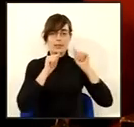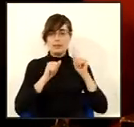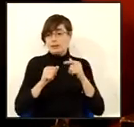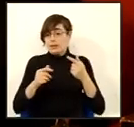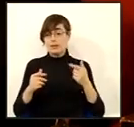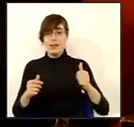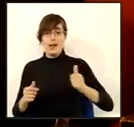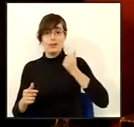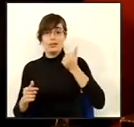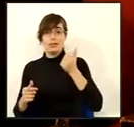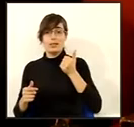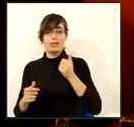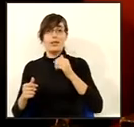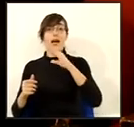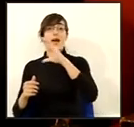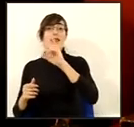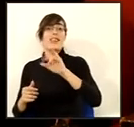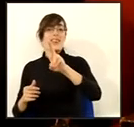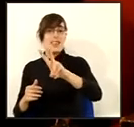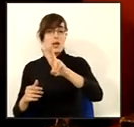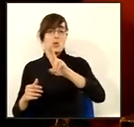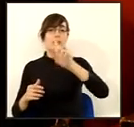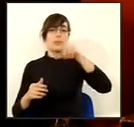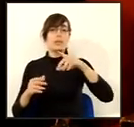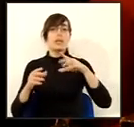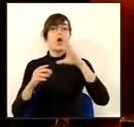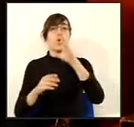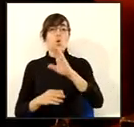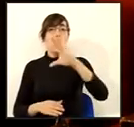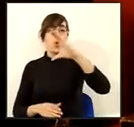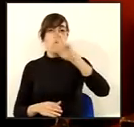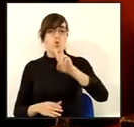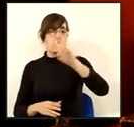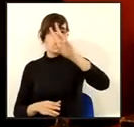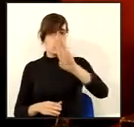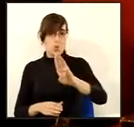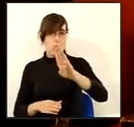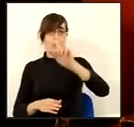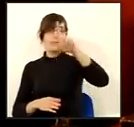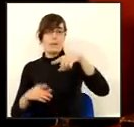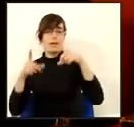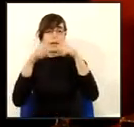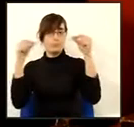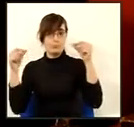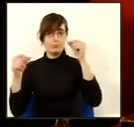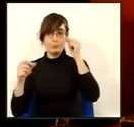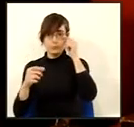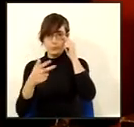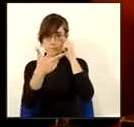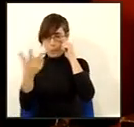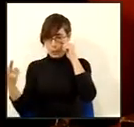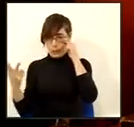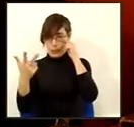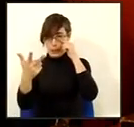vida, Convergència i Unió, la CUP i Esquerra Republicana, que aquí han defensat els dos grups, concretament Esquerra Republicana i la CUP, que estan en contra de